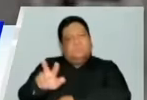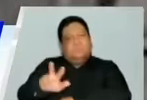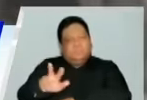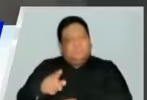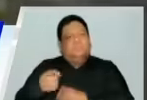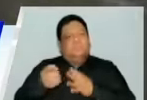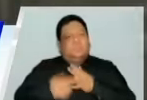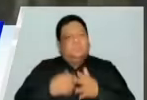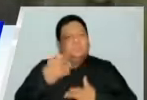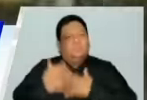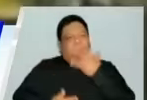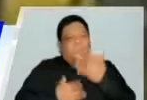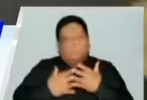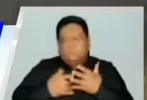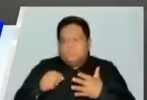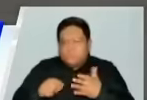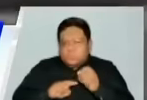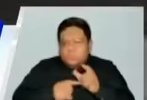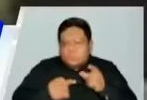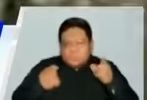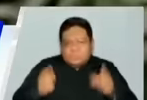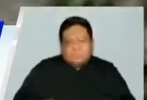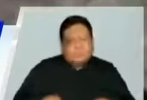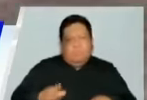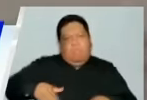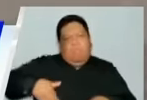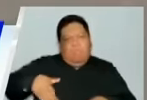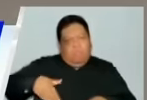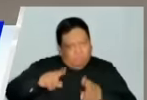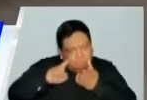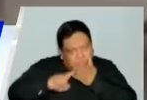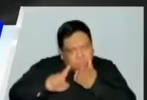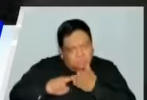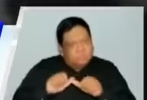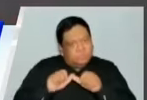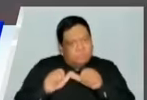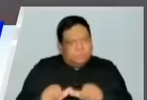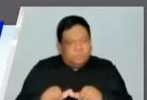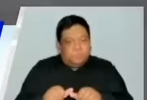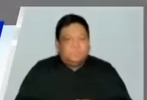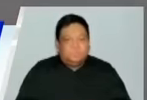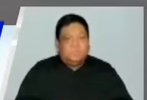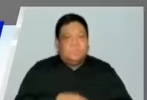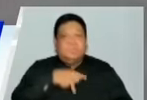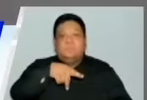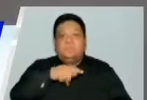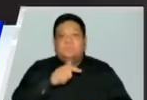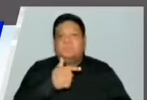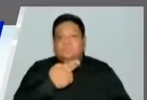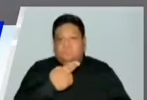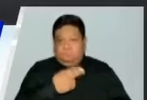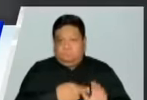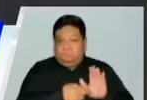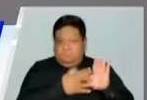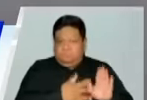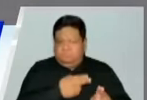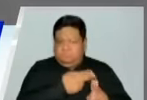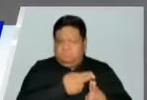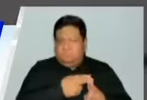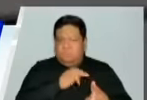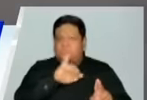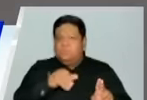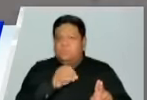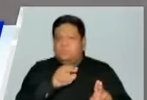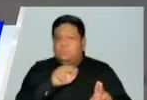ng apoy. Ayon kay Dr. Jonas Del Rosario, tagapagsalita ng PGH, nagsimula ang sunog sa audiovisual room ng Department